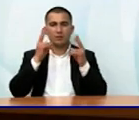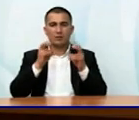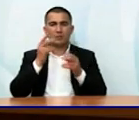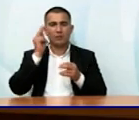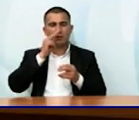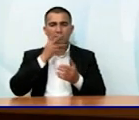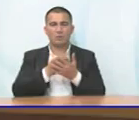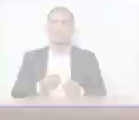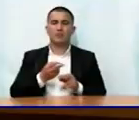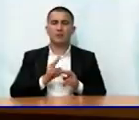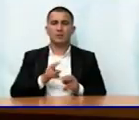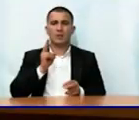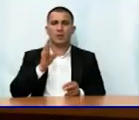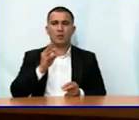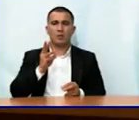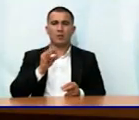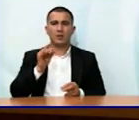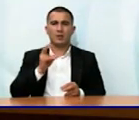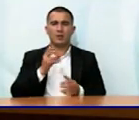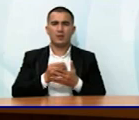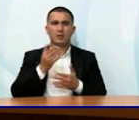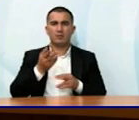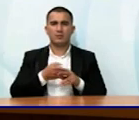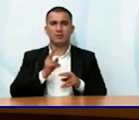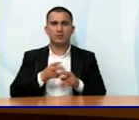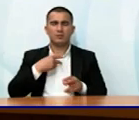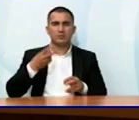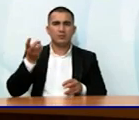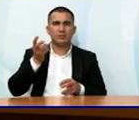qilgan. Sizga Nodiraning Doda keldim,